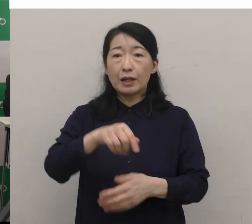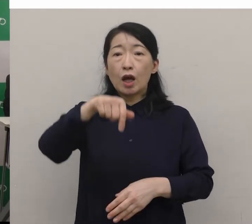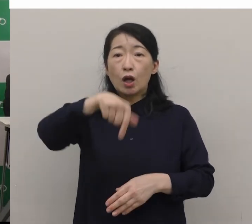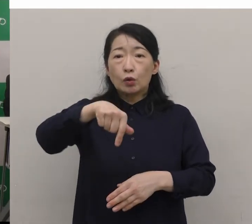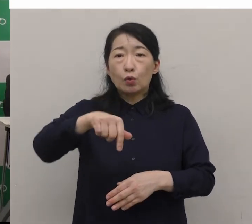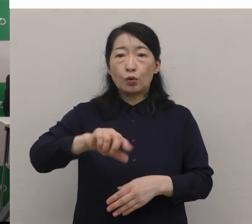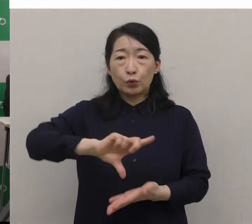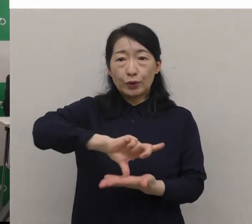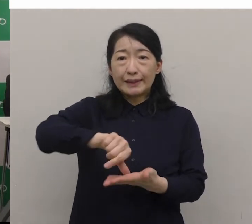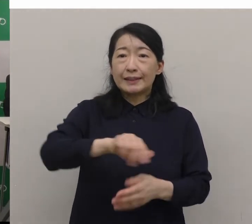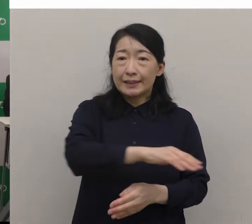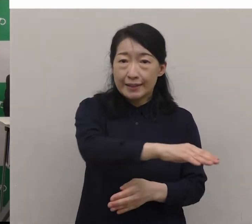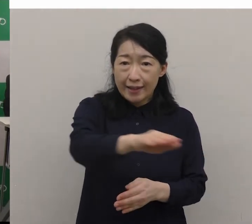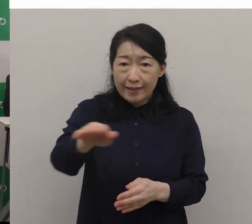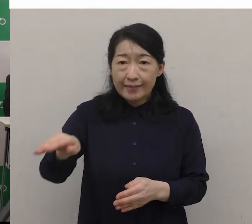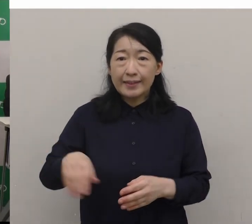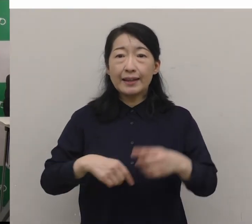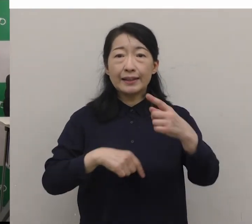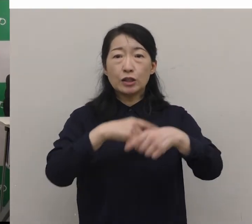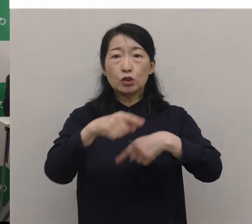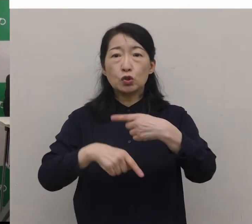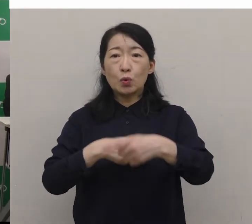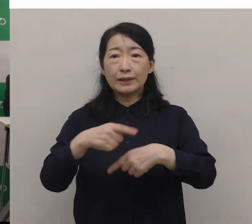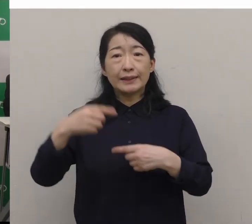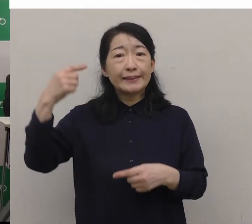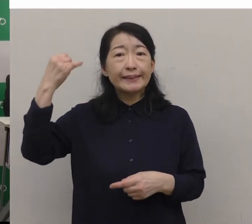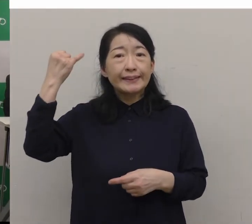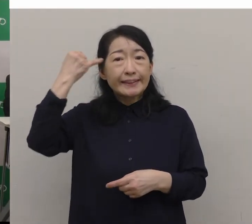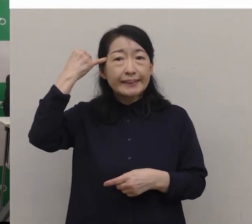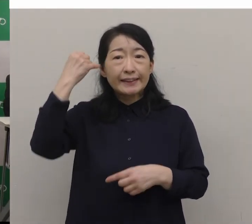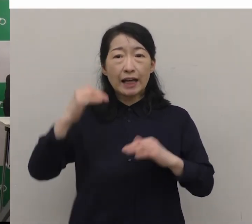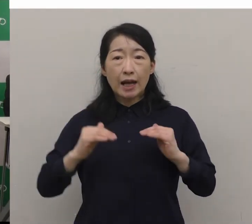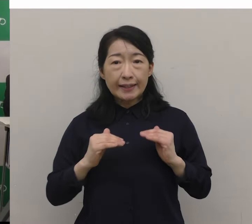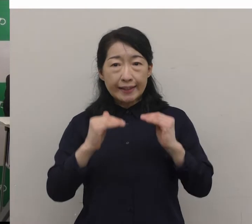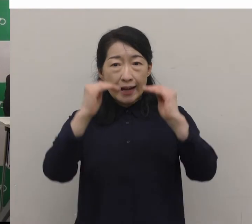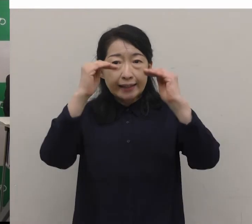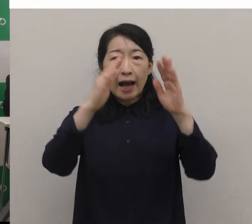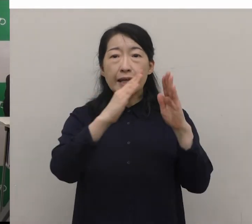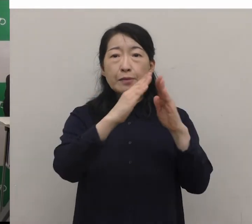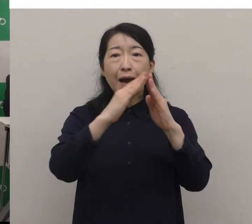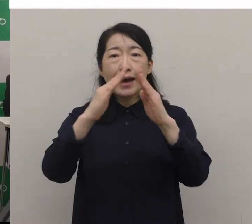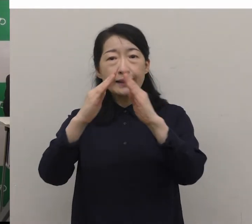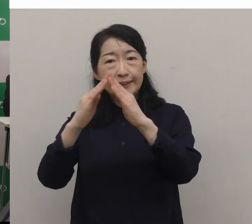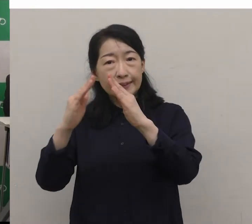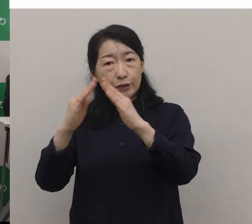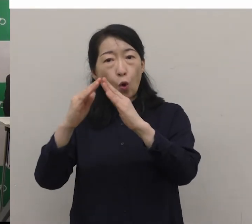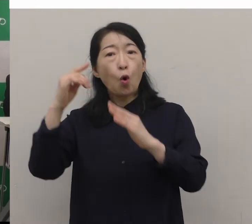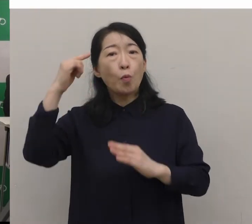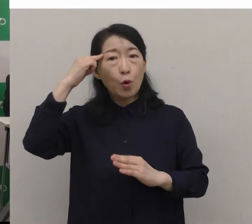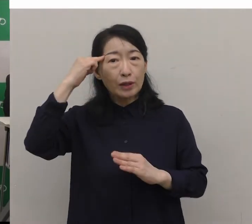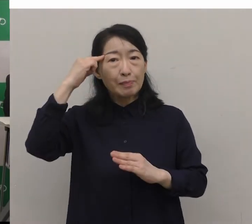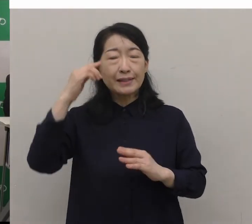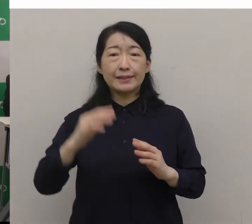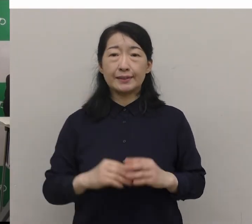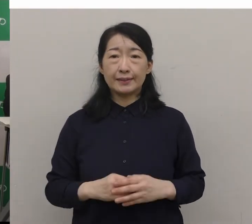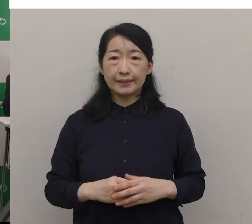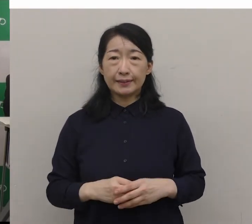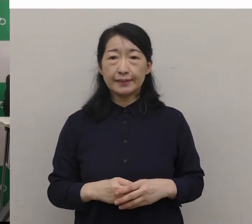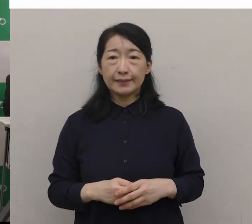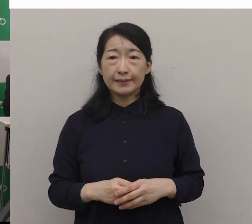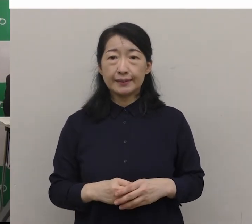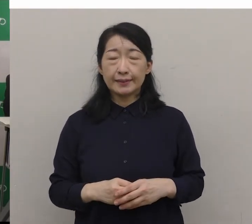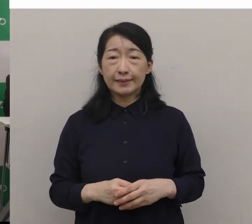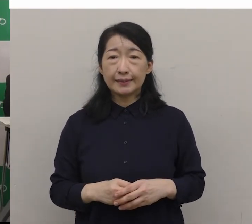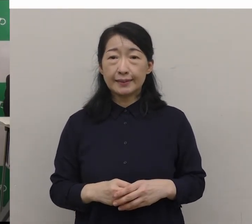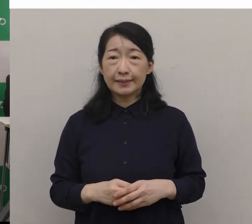の、手話の意識が高い地域、高い町なのかなというふうにも思っているところで